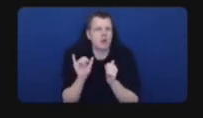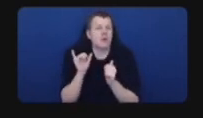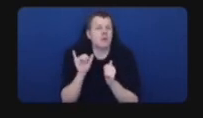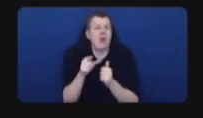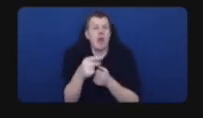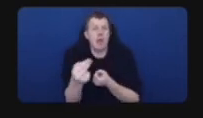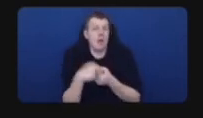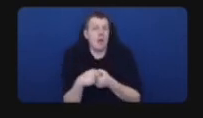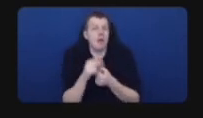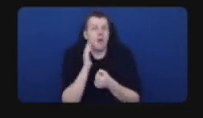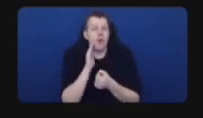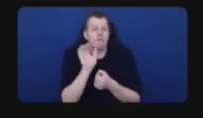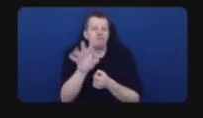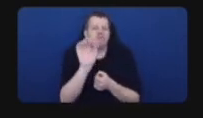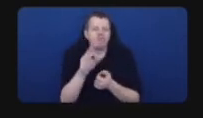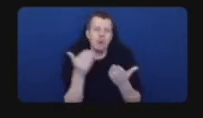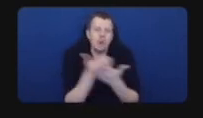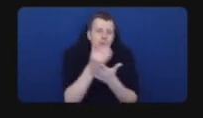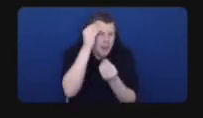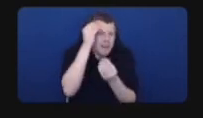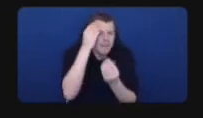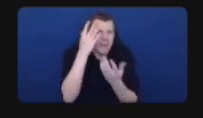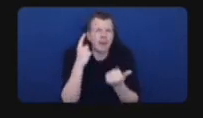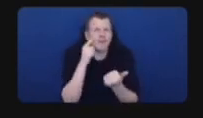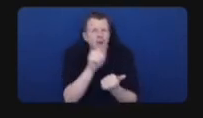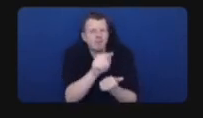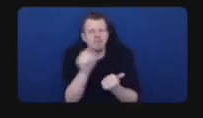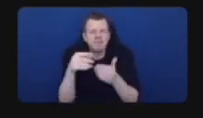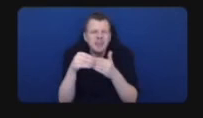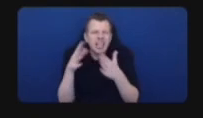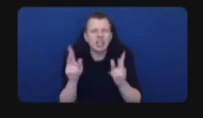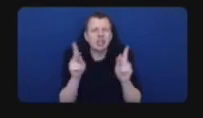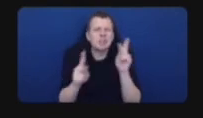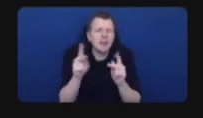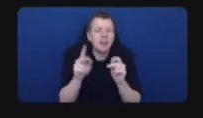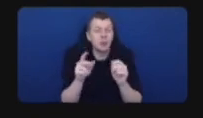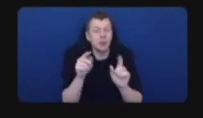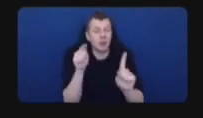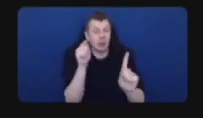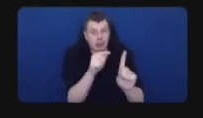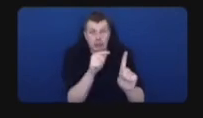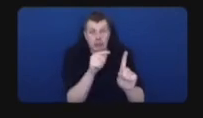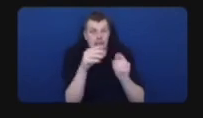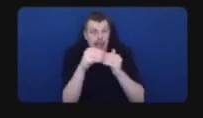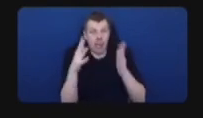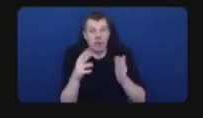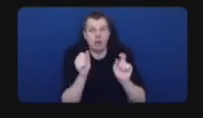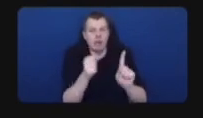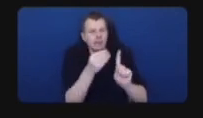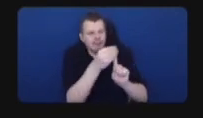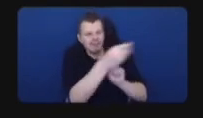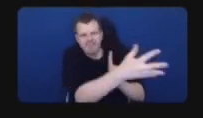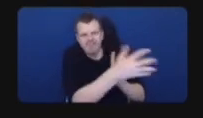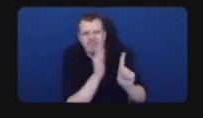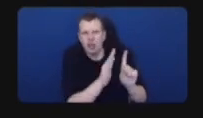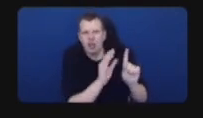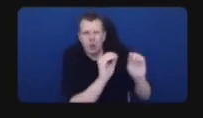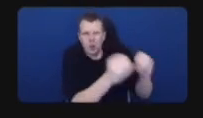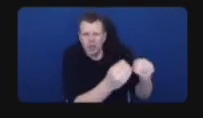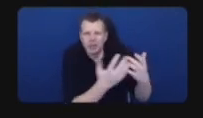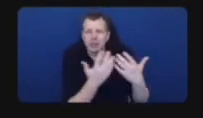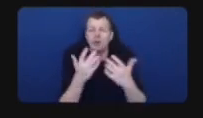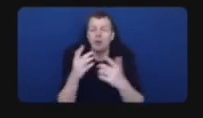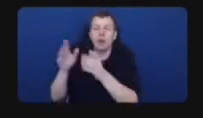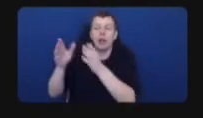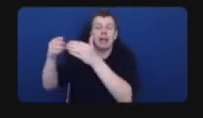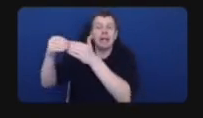最新的一些信息。或者是包括是社区的领导人还有一些